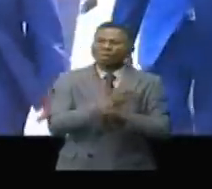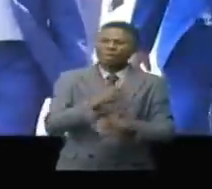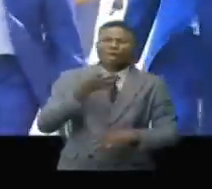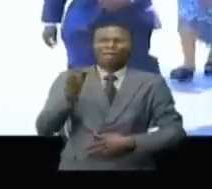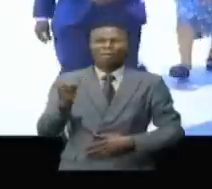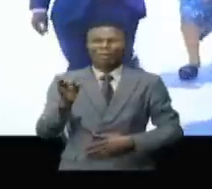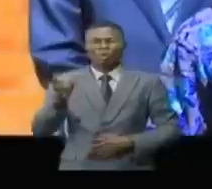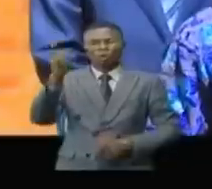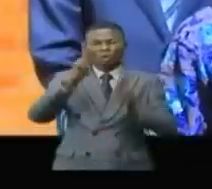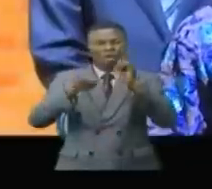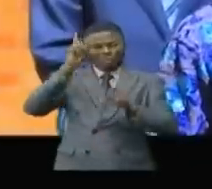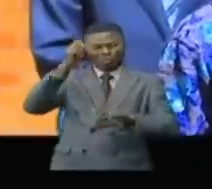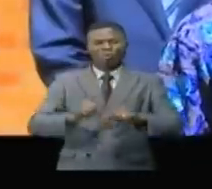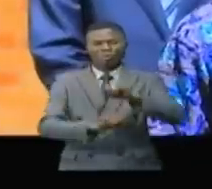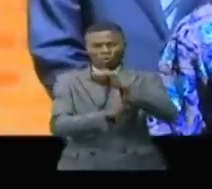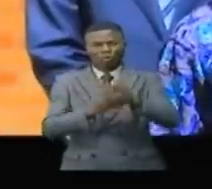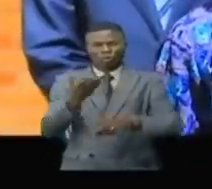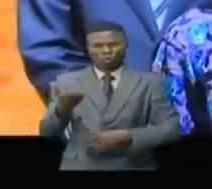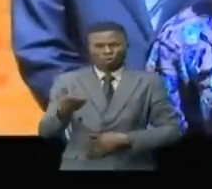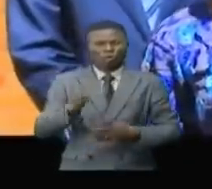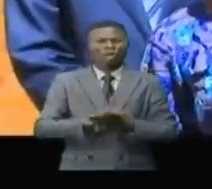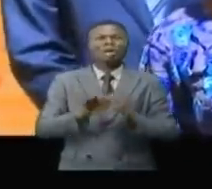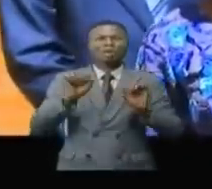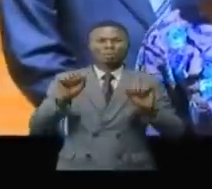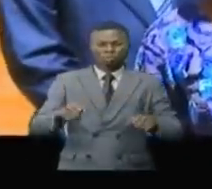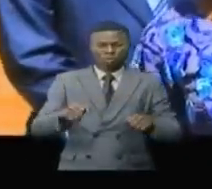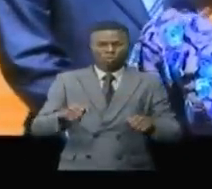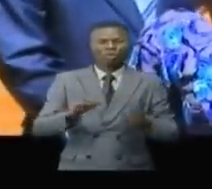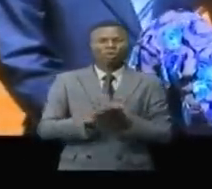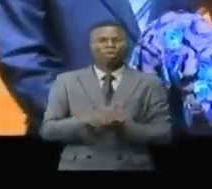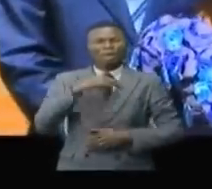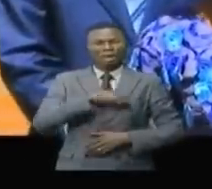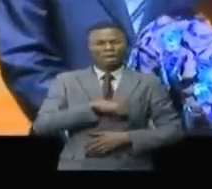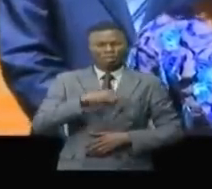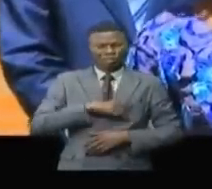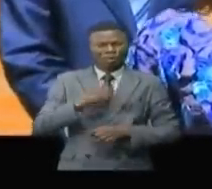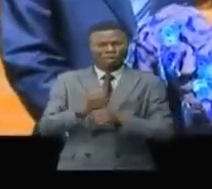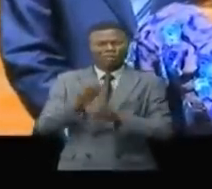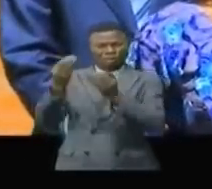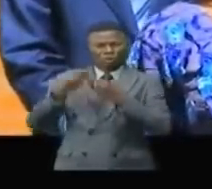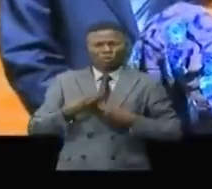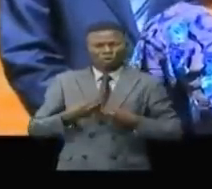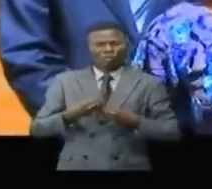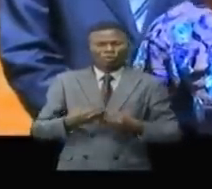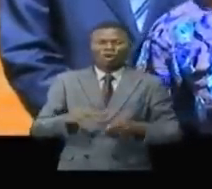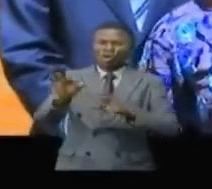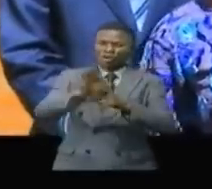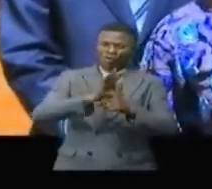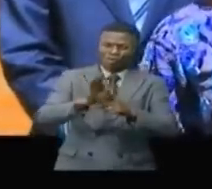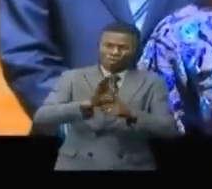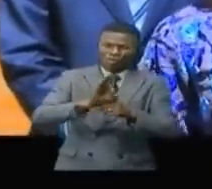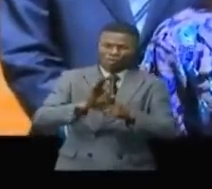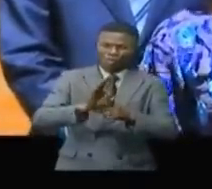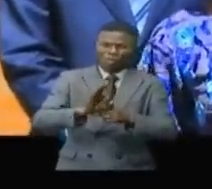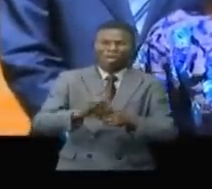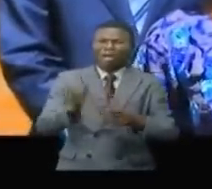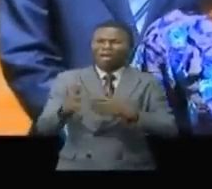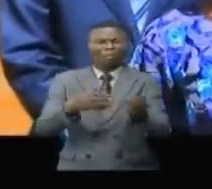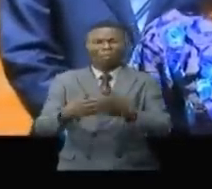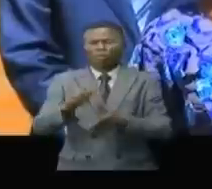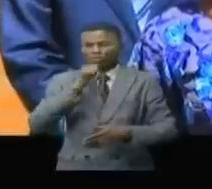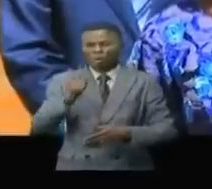le peuple d'abord. Il y a l'INPP dont la mission est celle de former, non seulement pour former, mais aussi